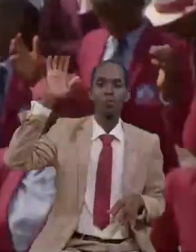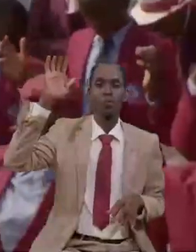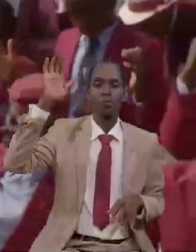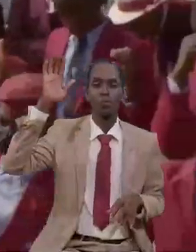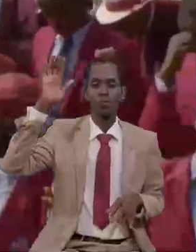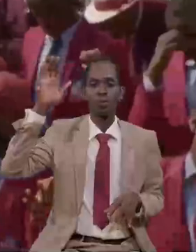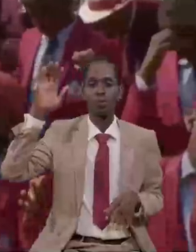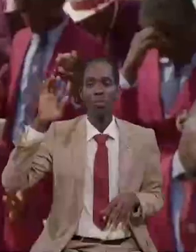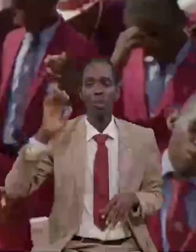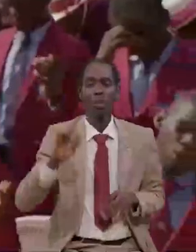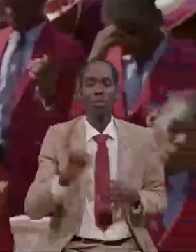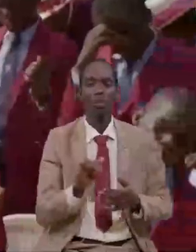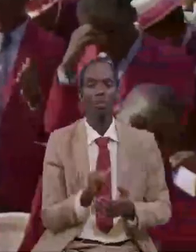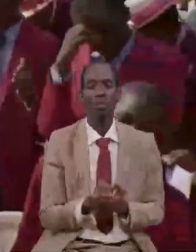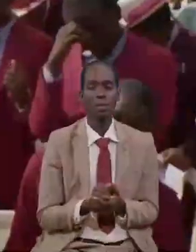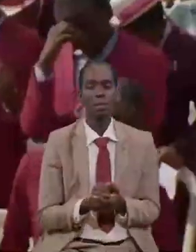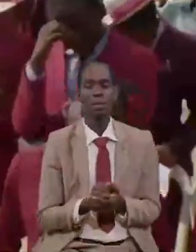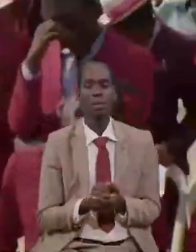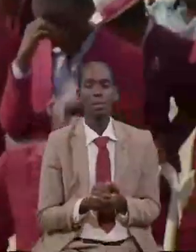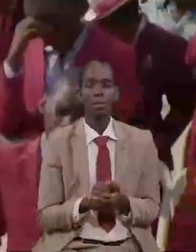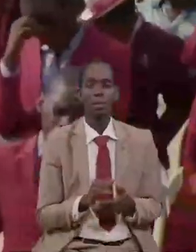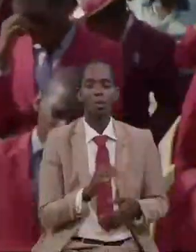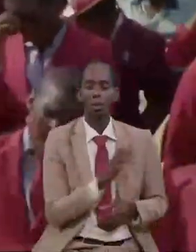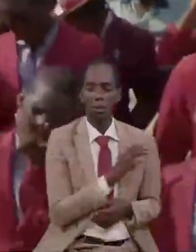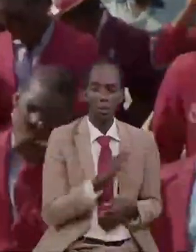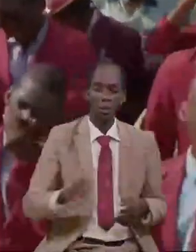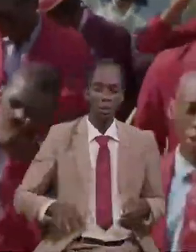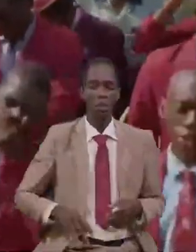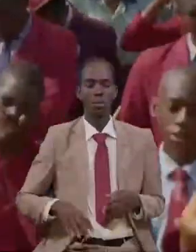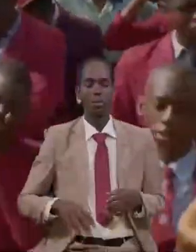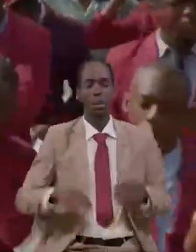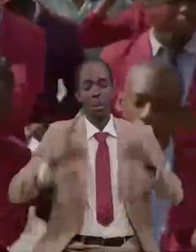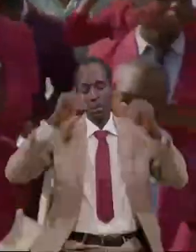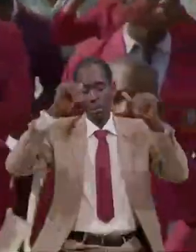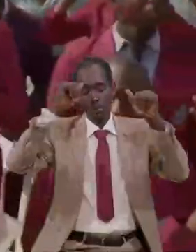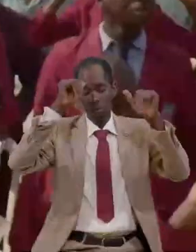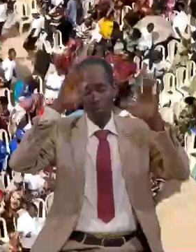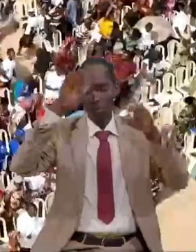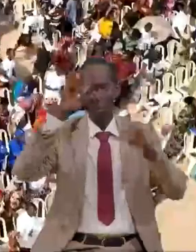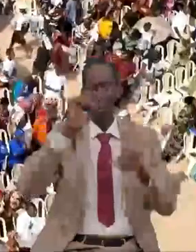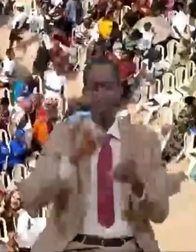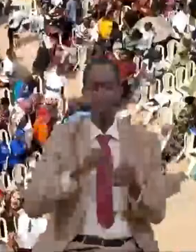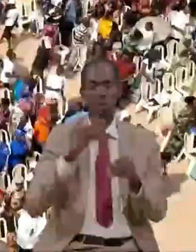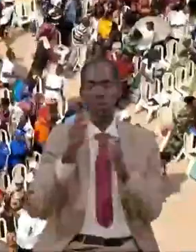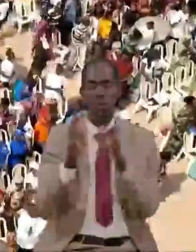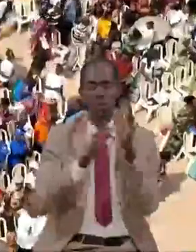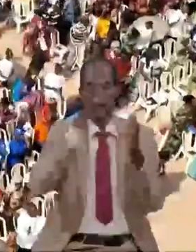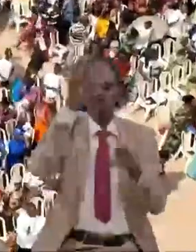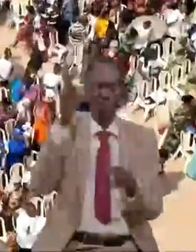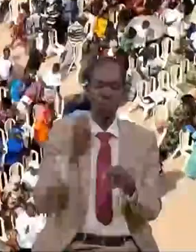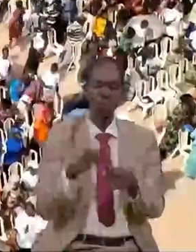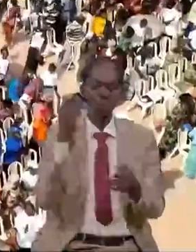Christ présent, Christ prominent, Christ prééminent. Père! Au nom de Jésus,